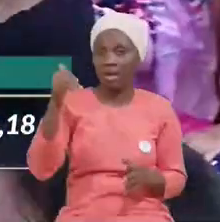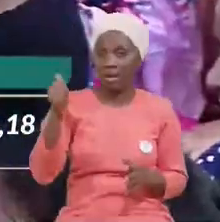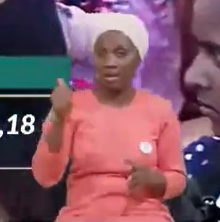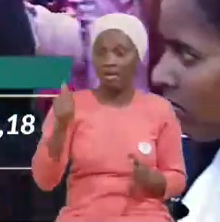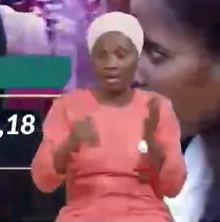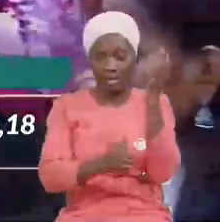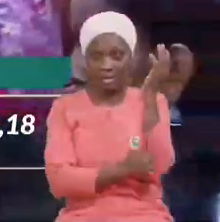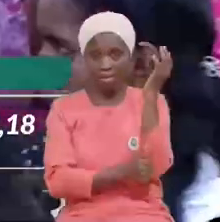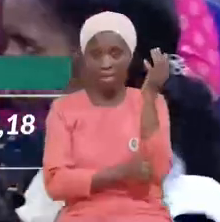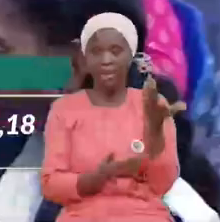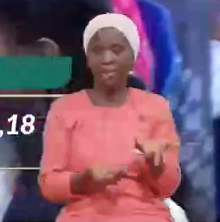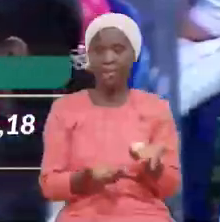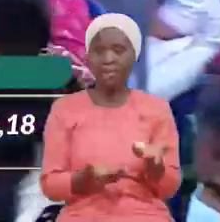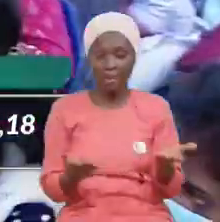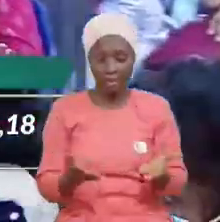me voici.